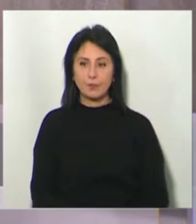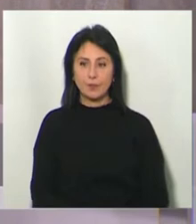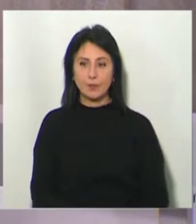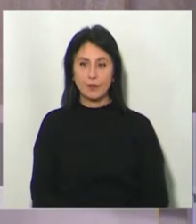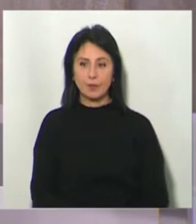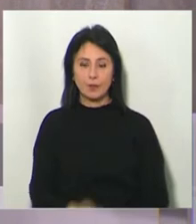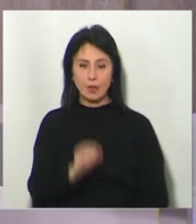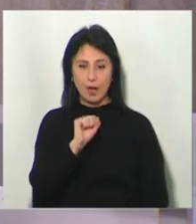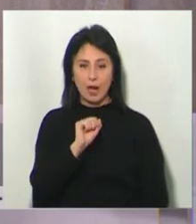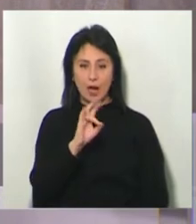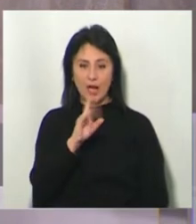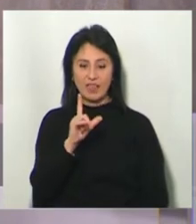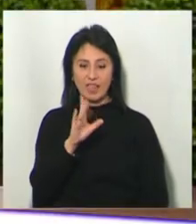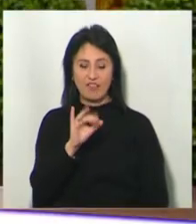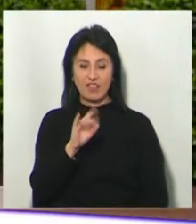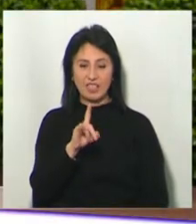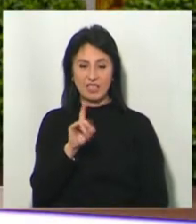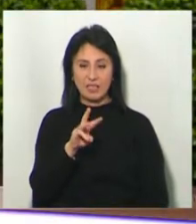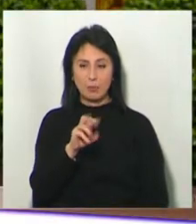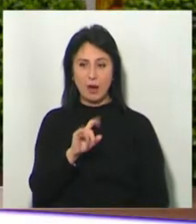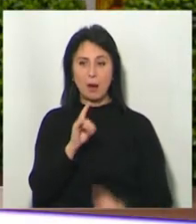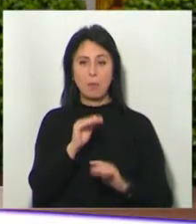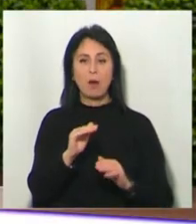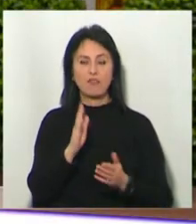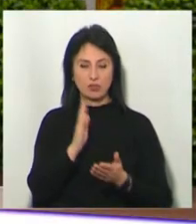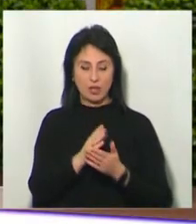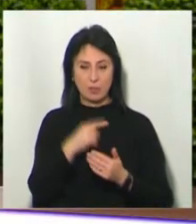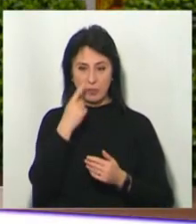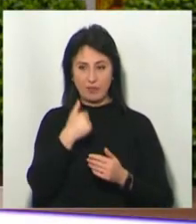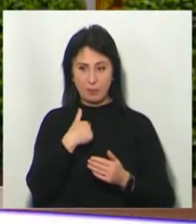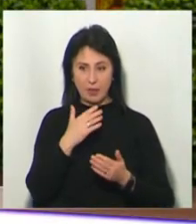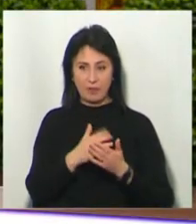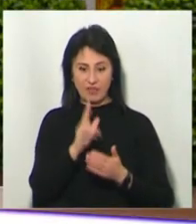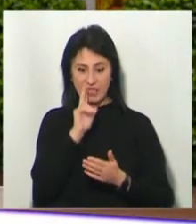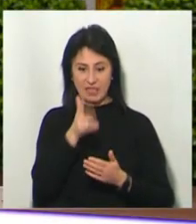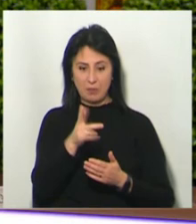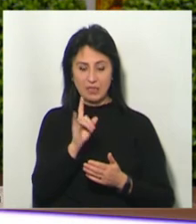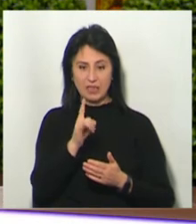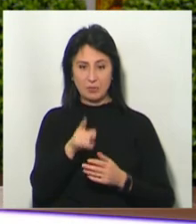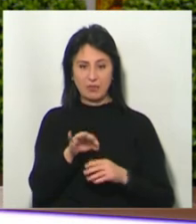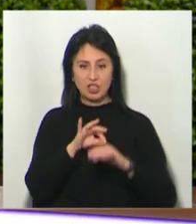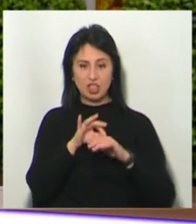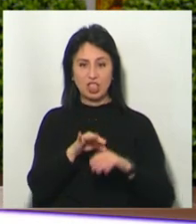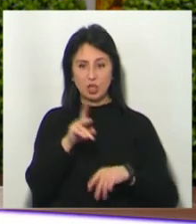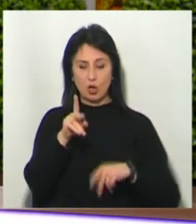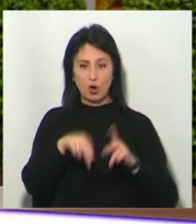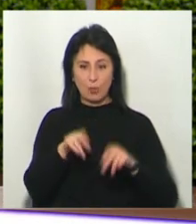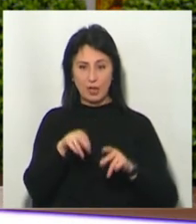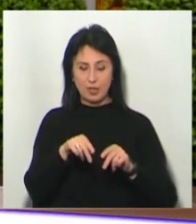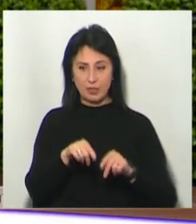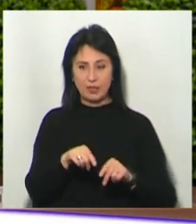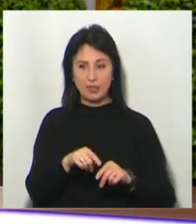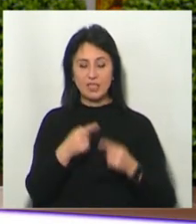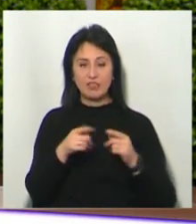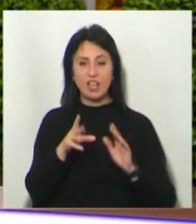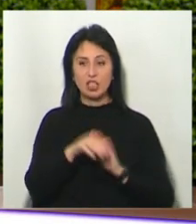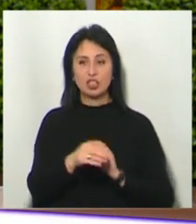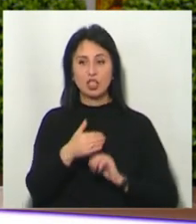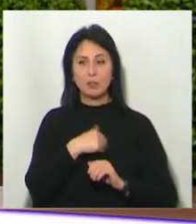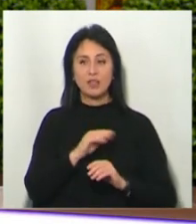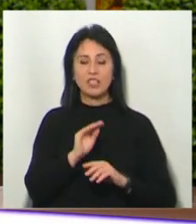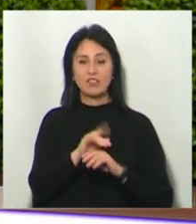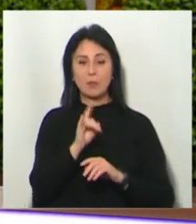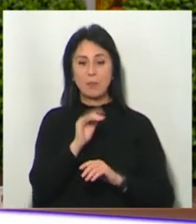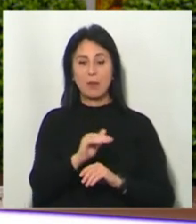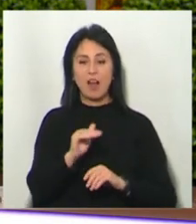კლასიკურად ანევრიზმა. კი, არის ანევრიზმები ბავშვთა ასაკში. Პირადად მე მაქვს 3 წლის ბავშვზე ჩატარებული ოპერაცია. სხვათა შორის მინდა